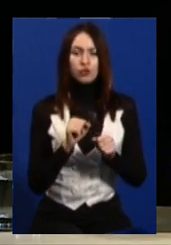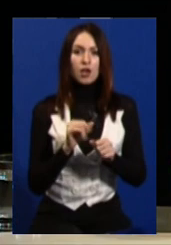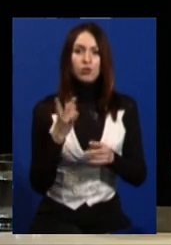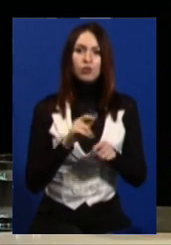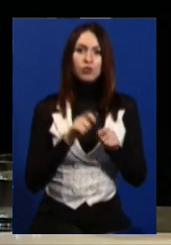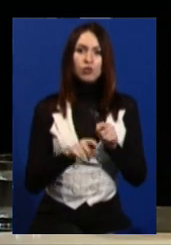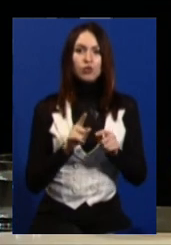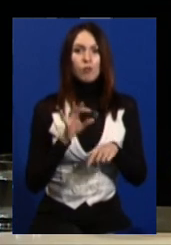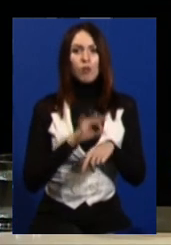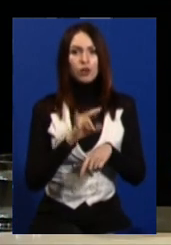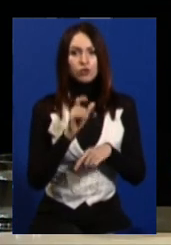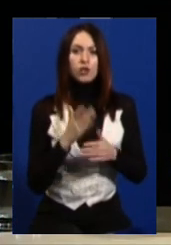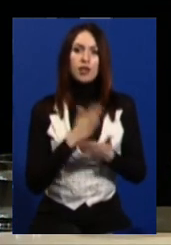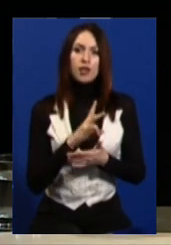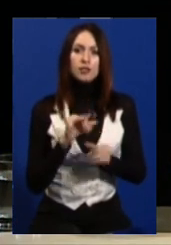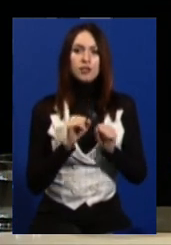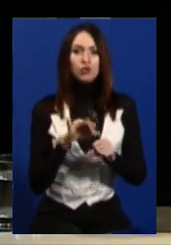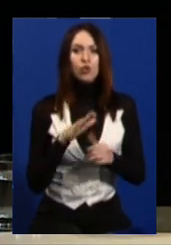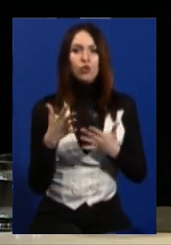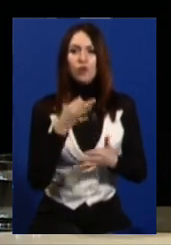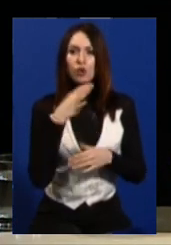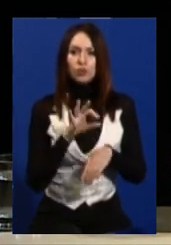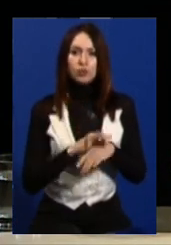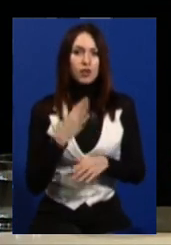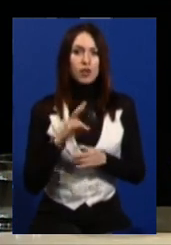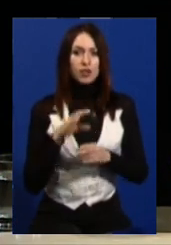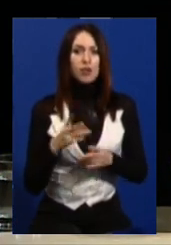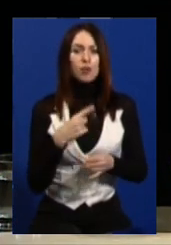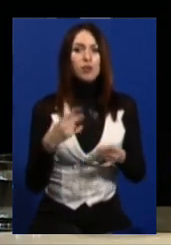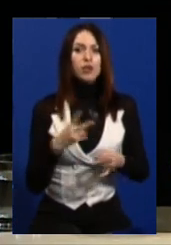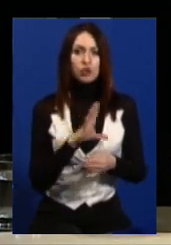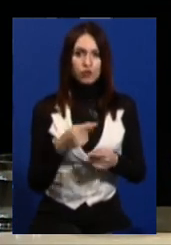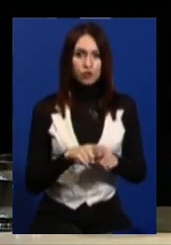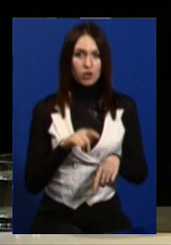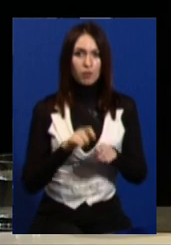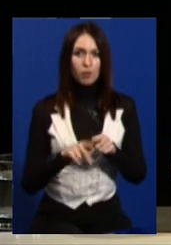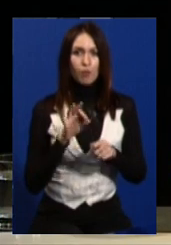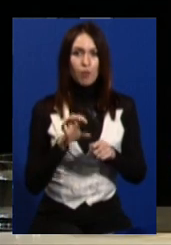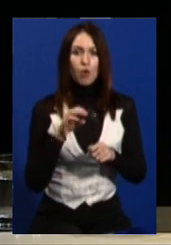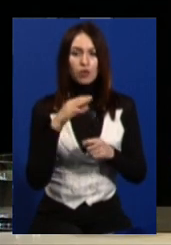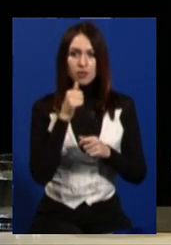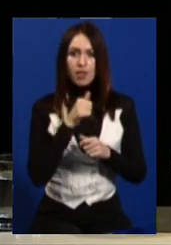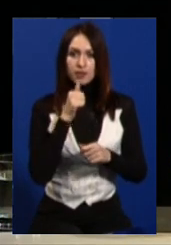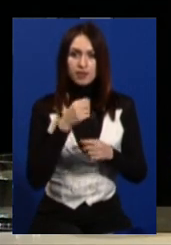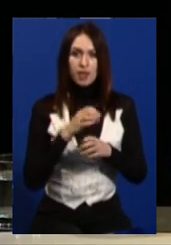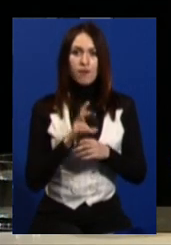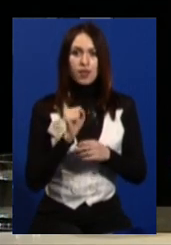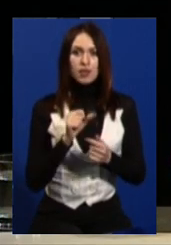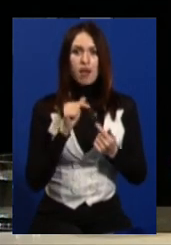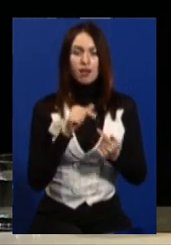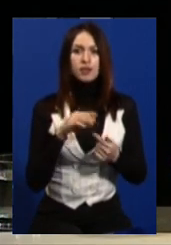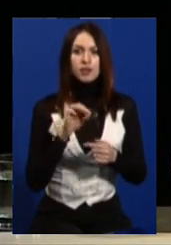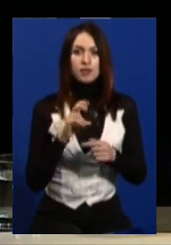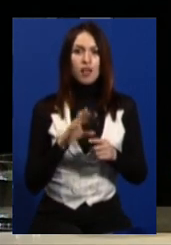или есть у него защита от какого-либо заболевания или нет, мы должны все это проверить посредством тестирования на антитела к этим